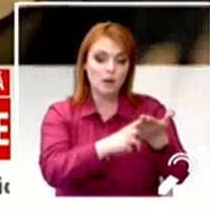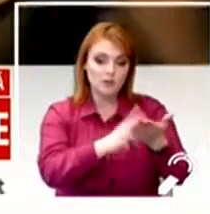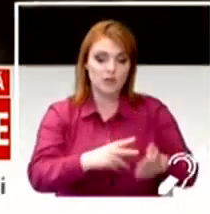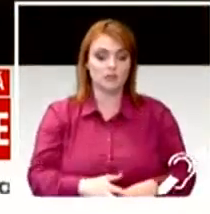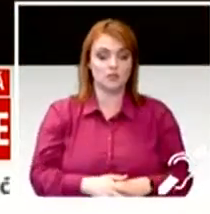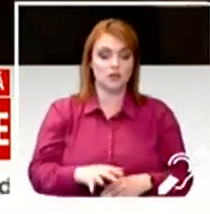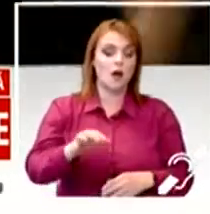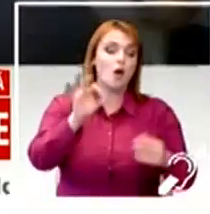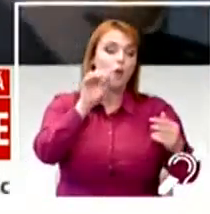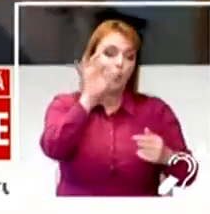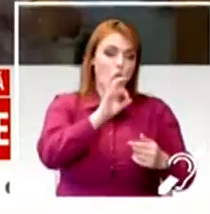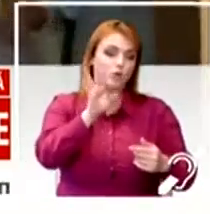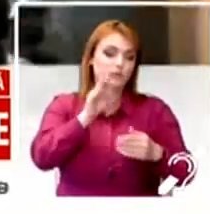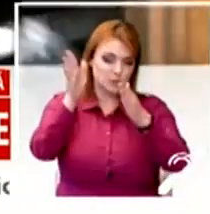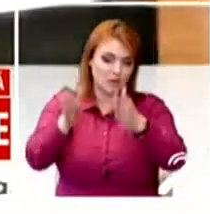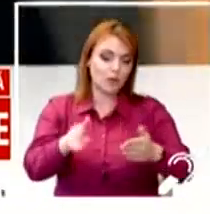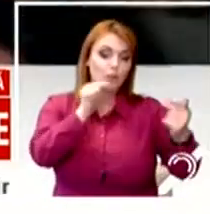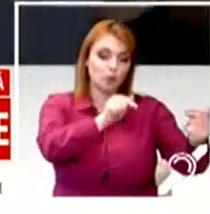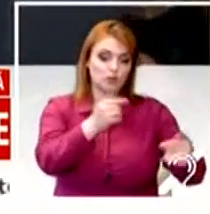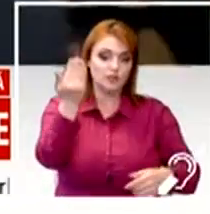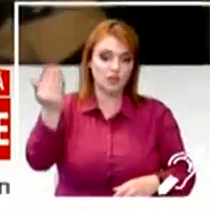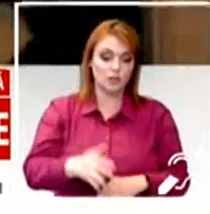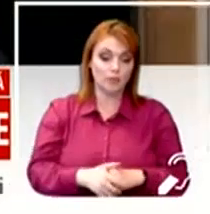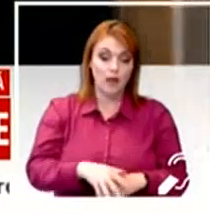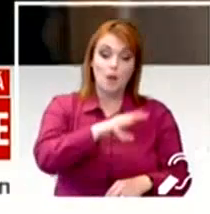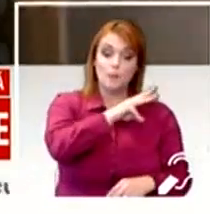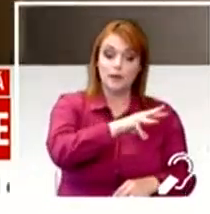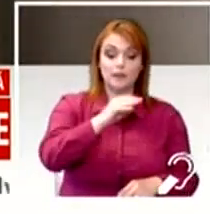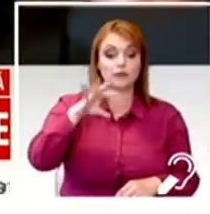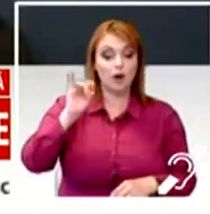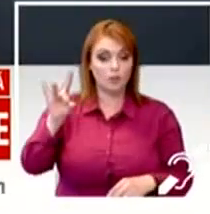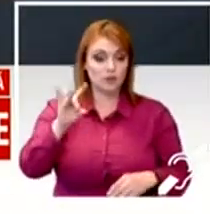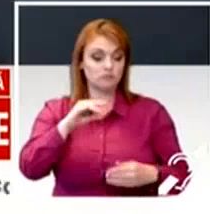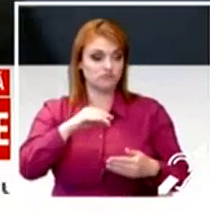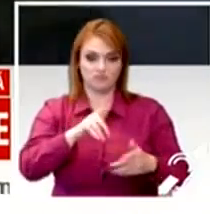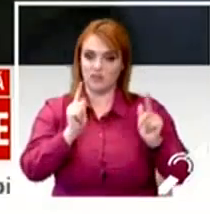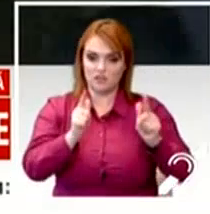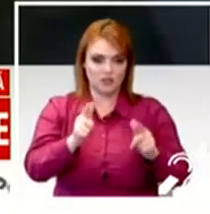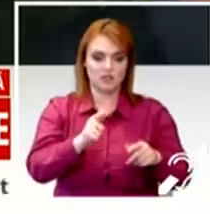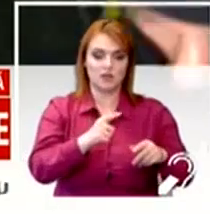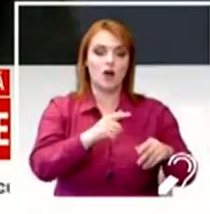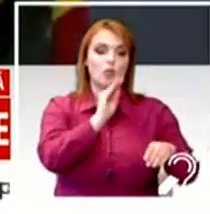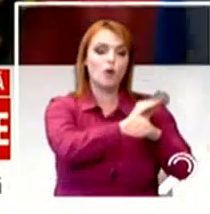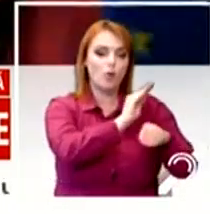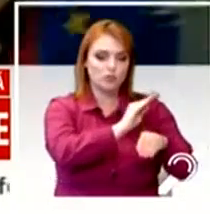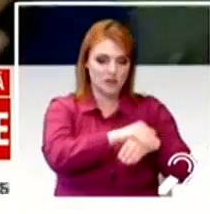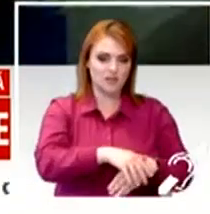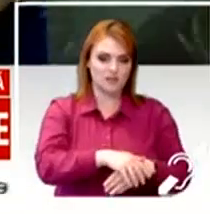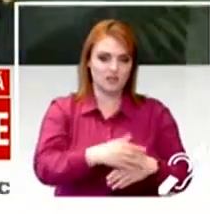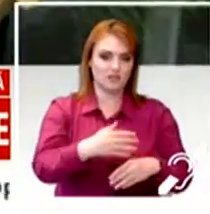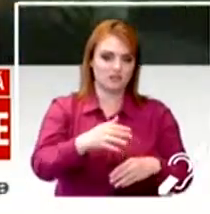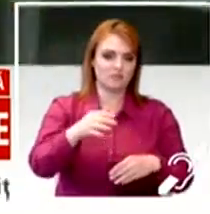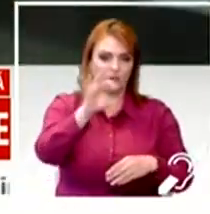lucru. De cealaltă parte, Marina Tauber respinge acuzațiile procurorului, iar avocații acesteia au anunțat